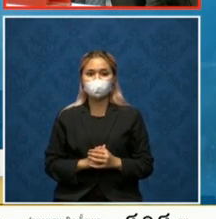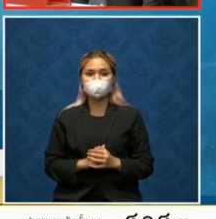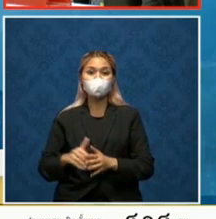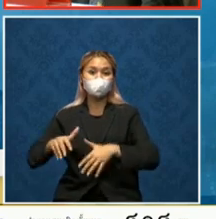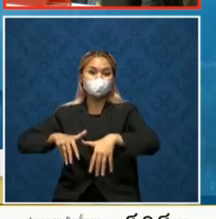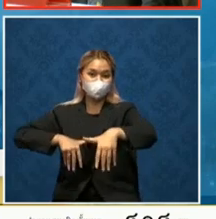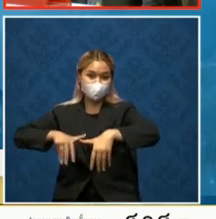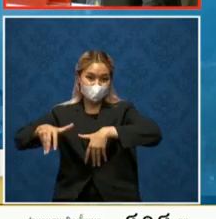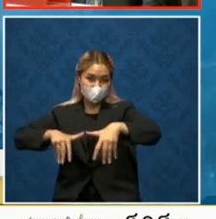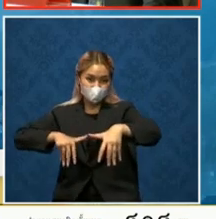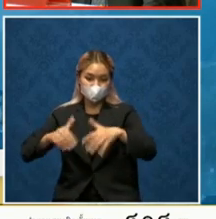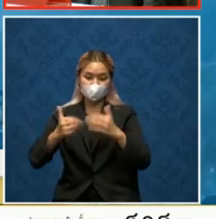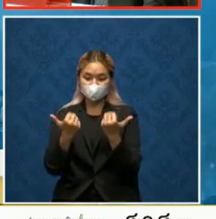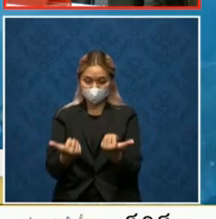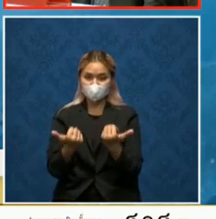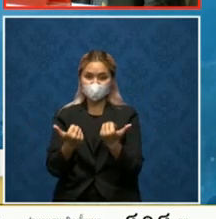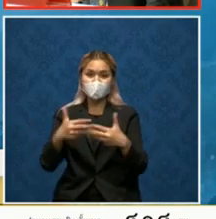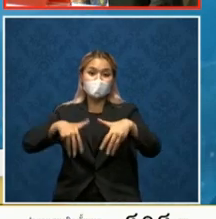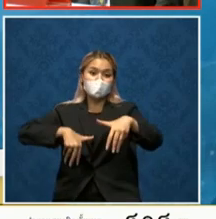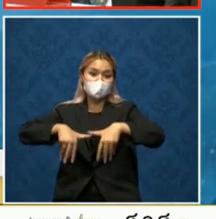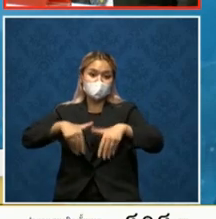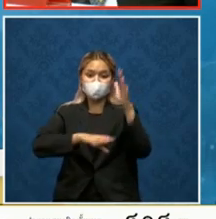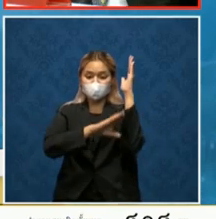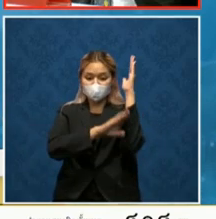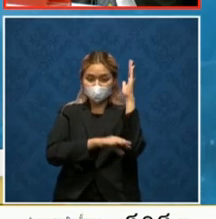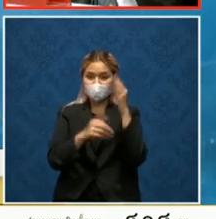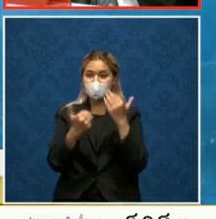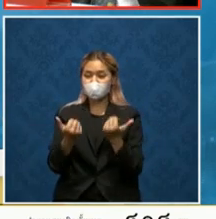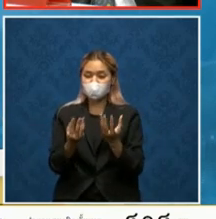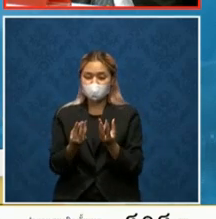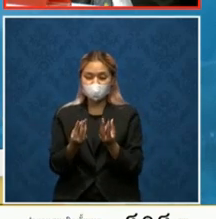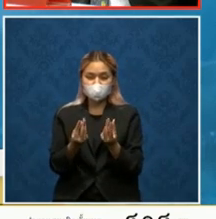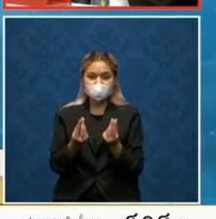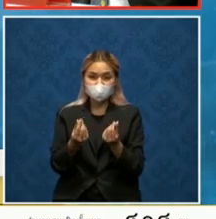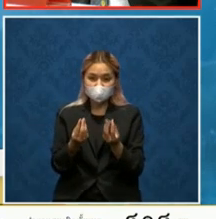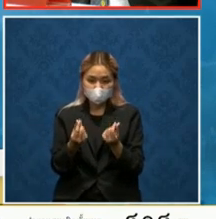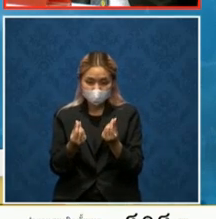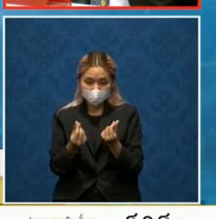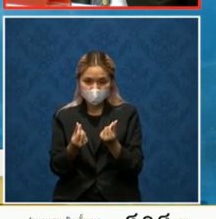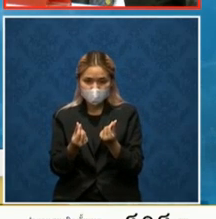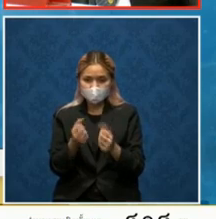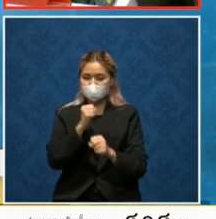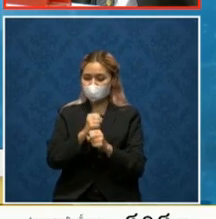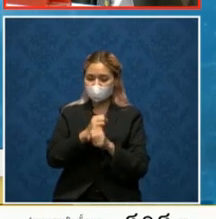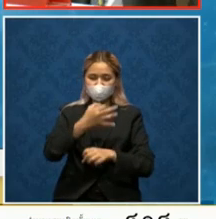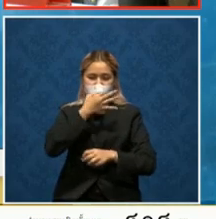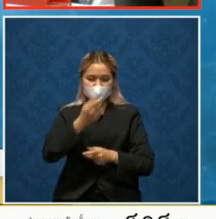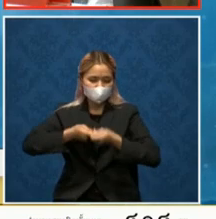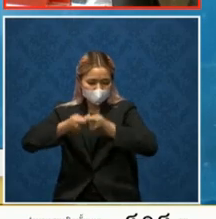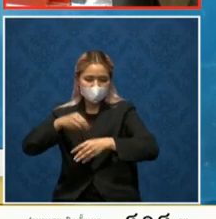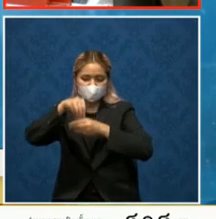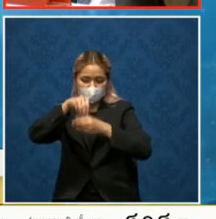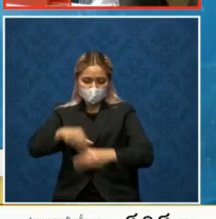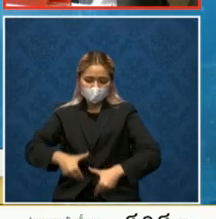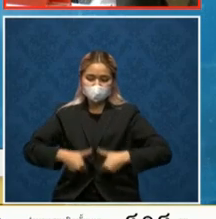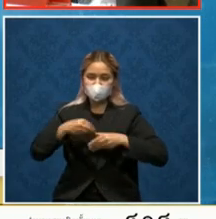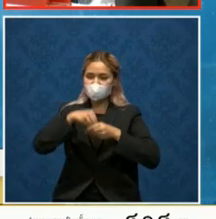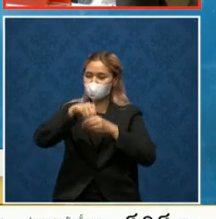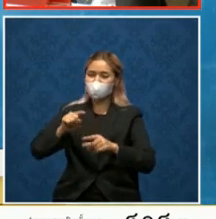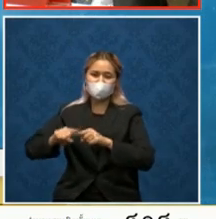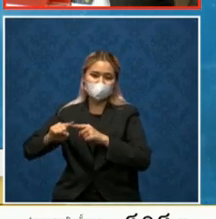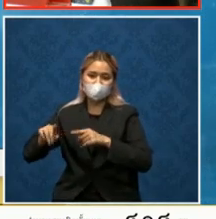ประชาชนที่ไม่มีที่ทำกินในพี่น้องภาคใต้ก็คิดว่ารัฐบาลไม่ว่าจะเป็นยุคที่ท่านประยุทธ์มา